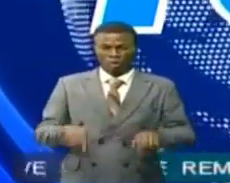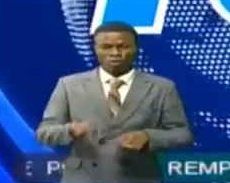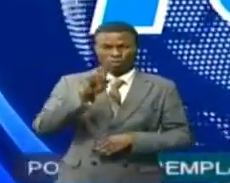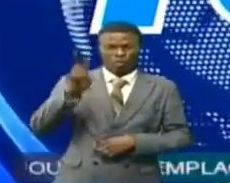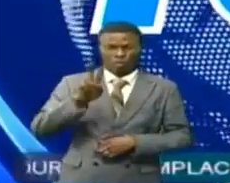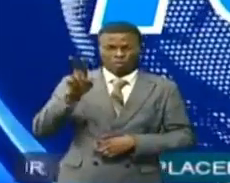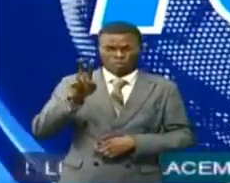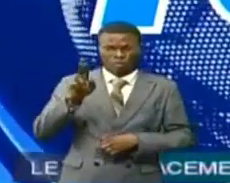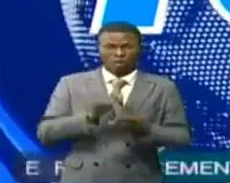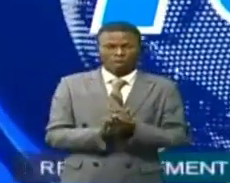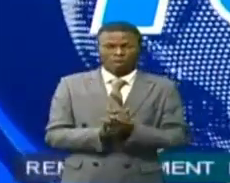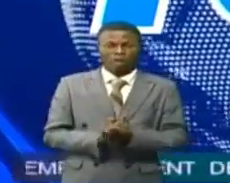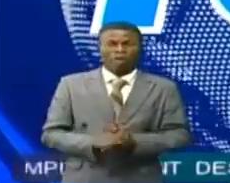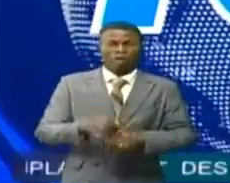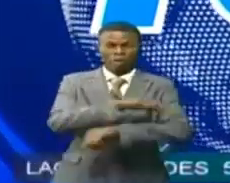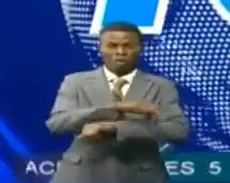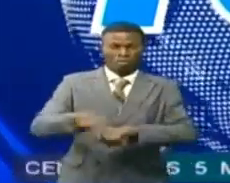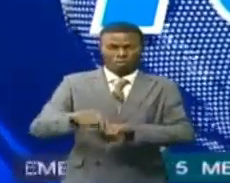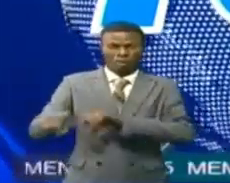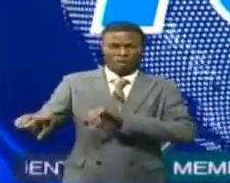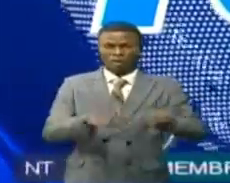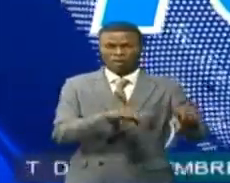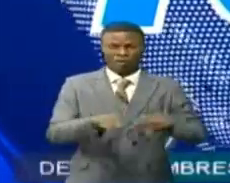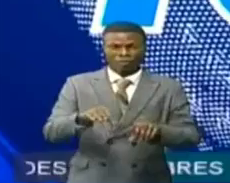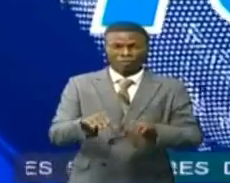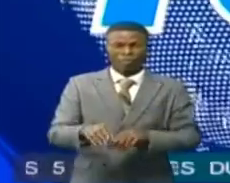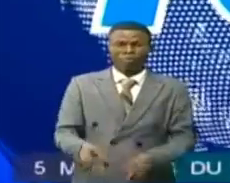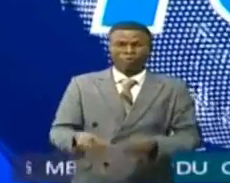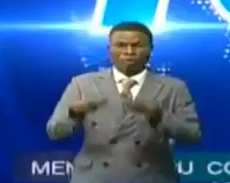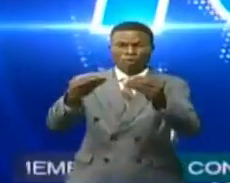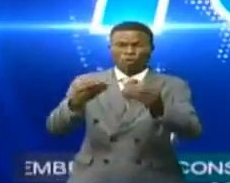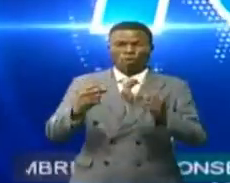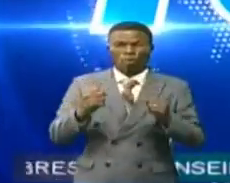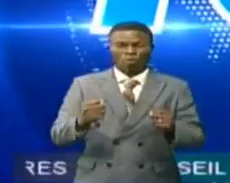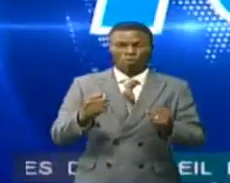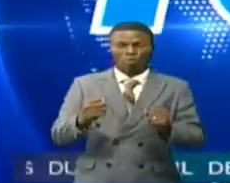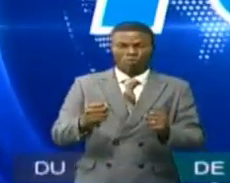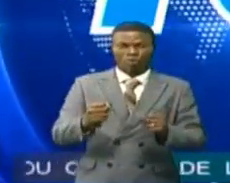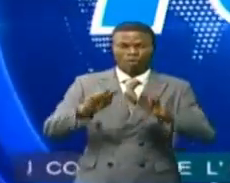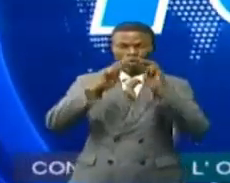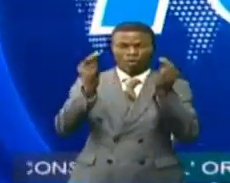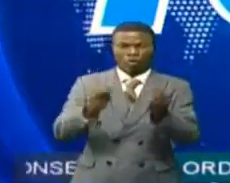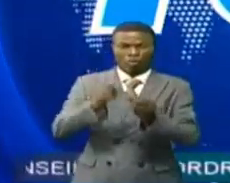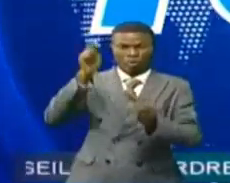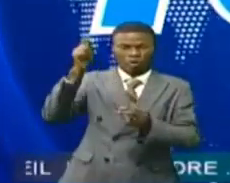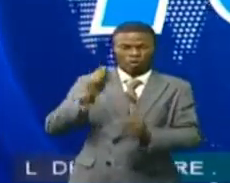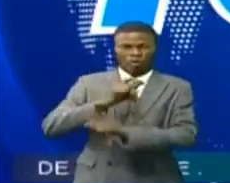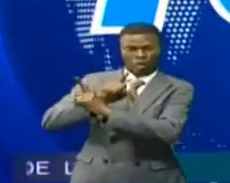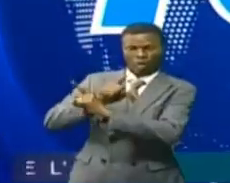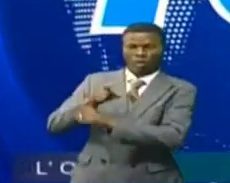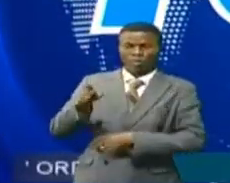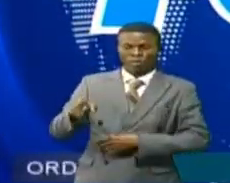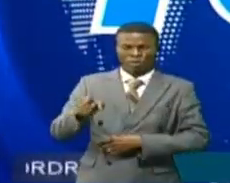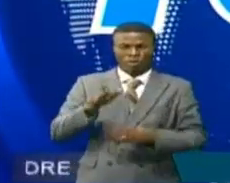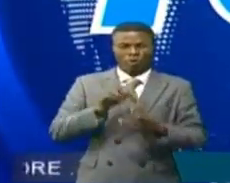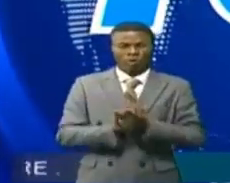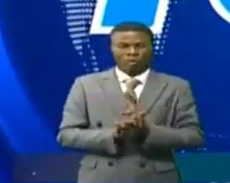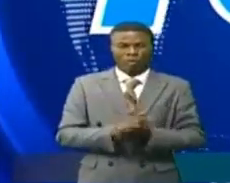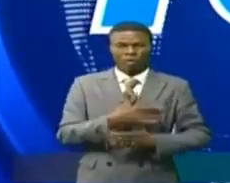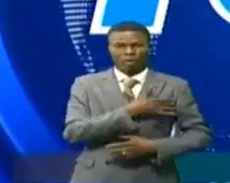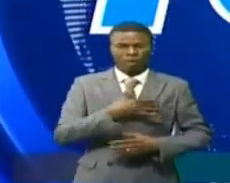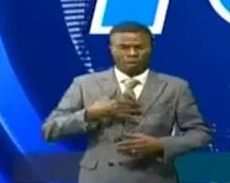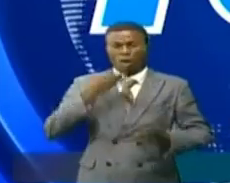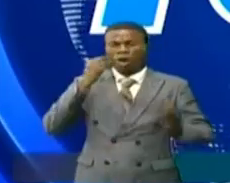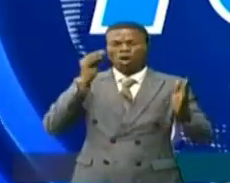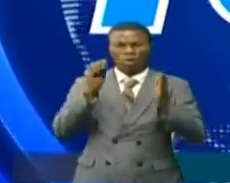camp colonel Tchatchi la cérémonie de passation de commandement à la garde républicaine. Nommé récemment par ordonnance